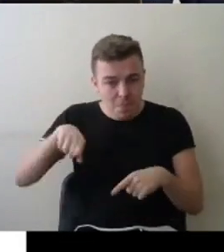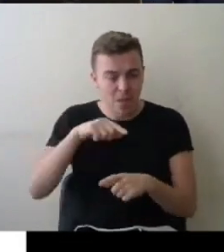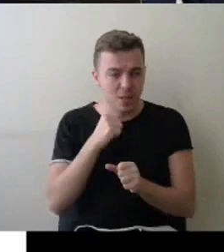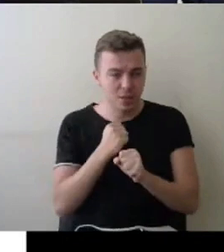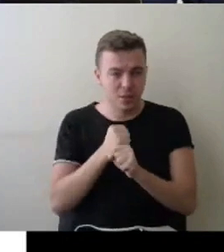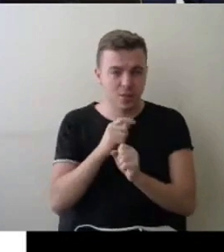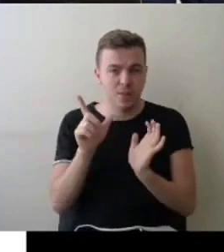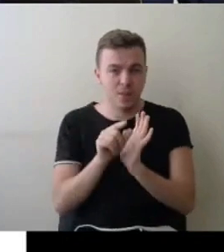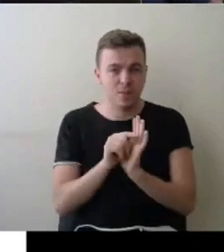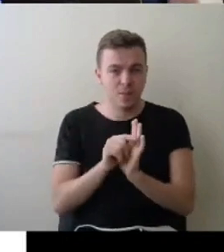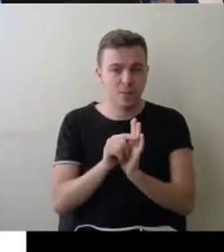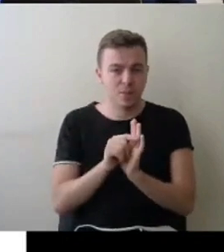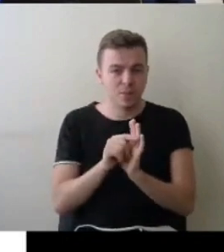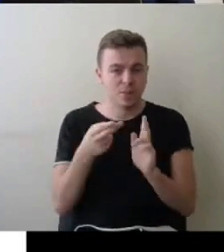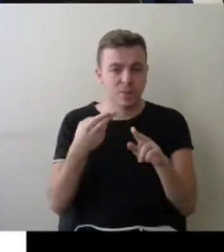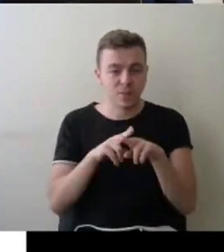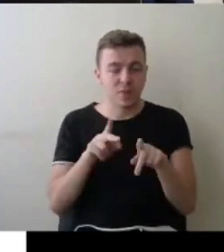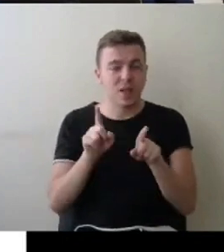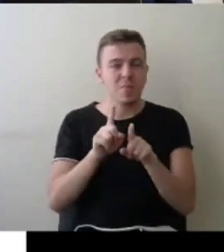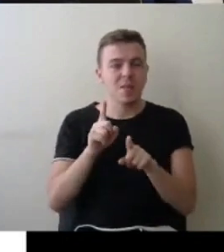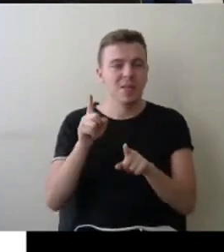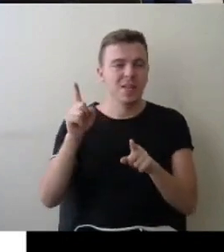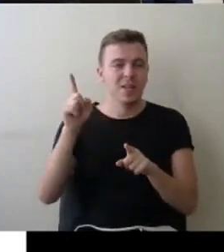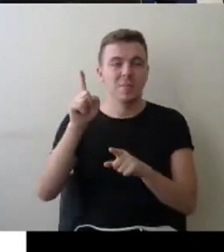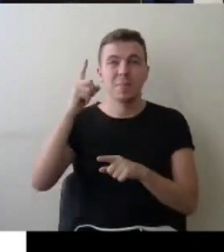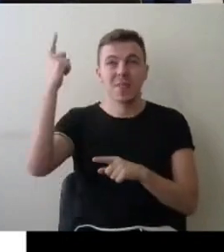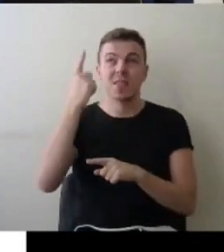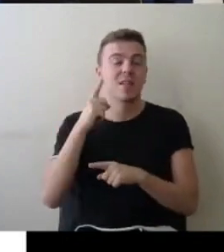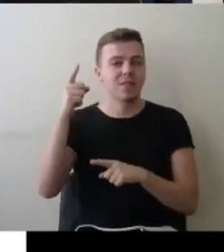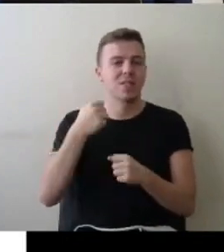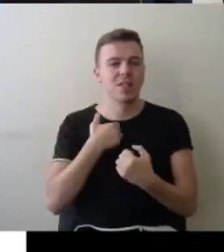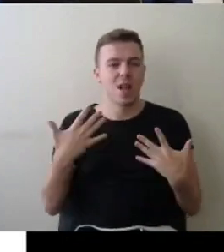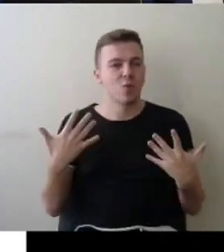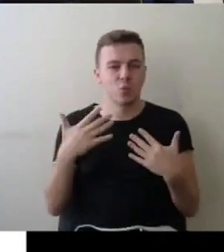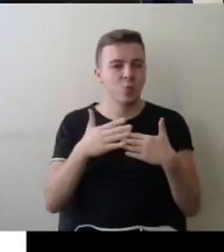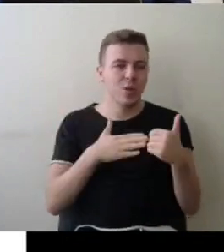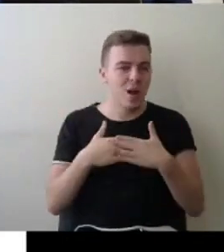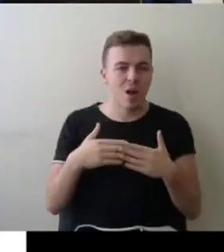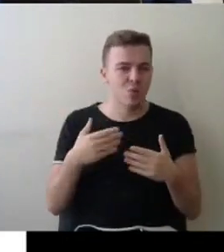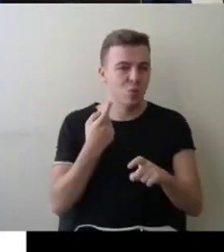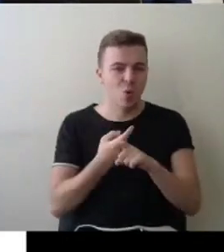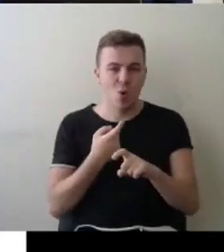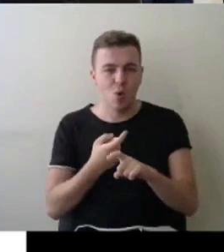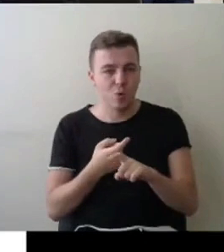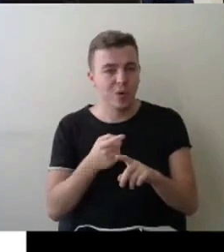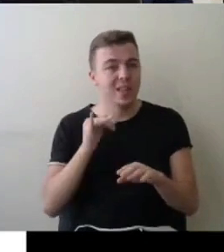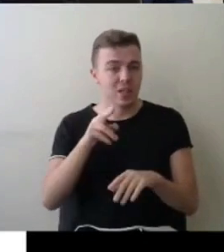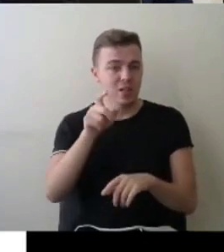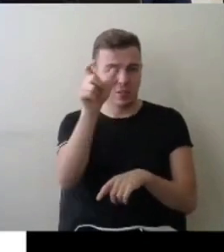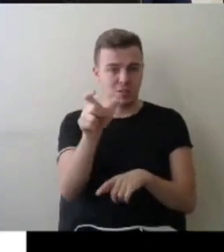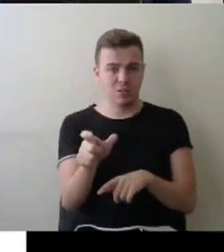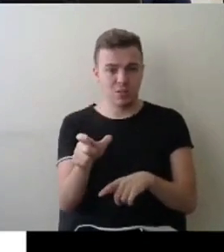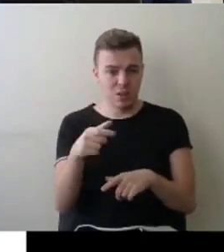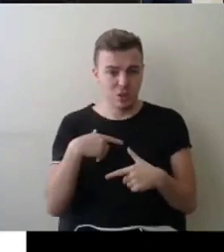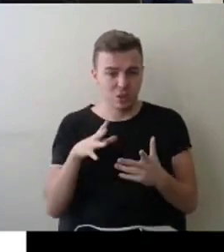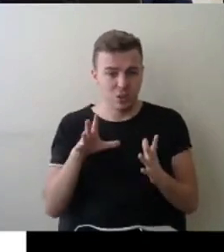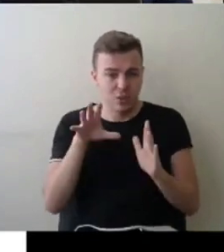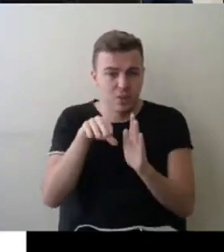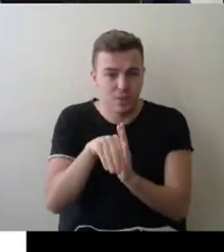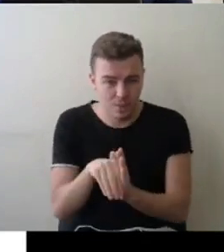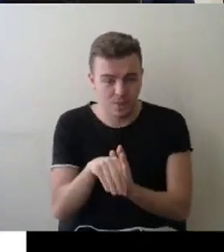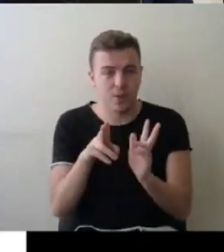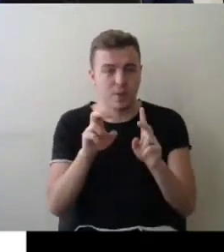neturi, negali, reiškia, jis neturi kitų kojų rankų, tik tai tave. Lygiai taip pat su konstitucija. Mes turim